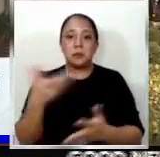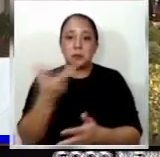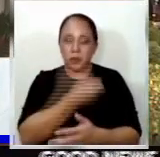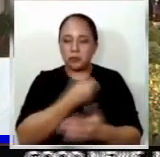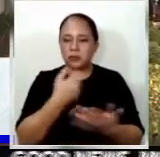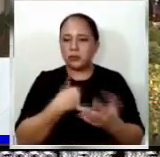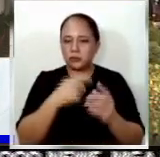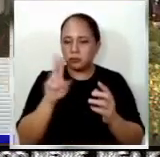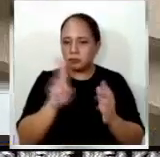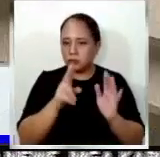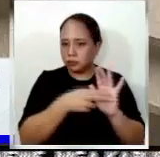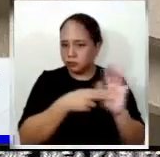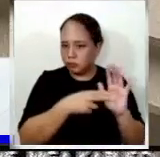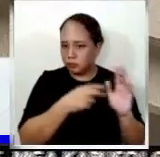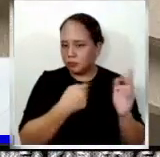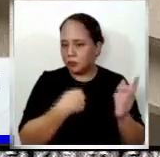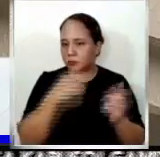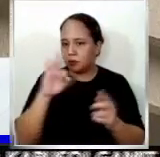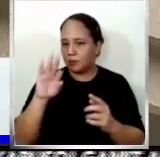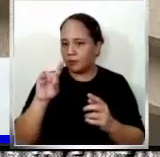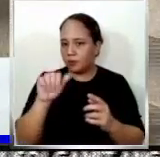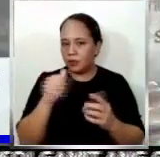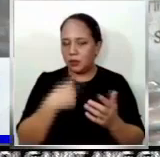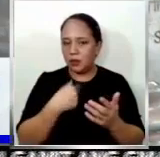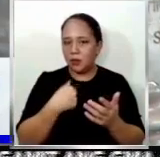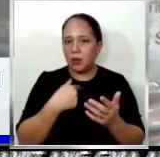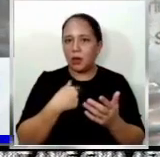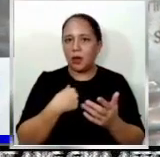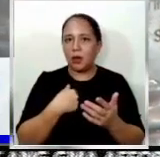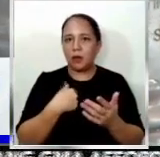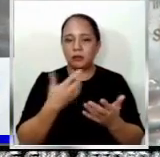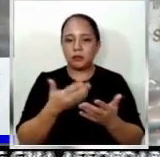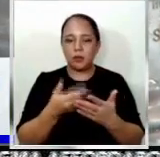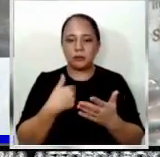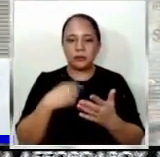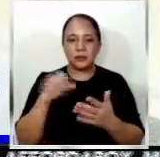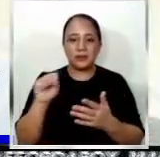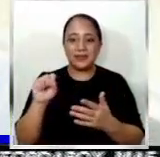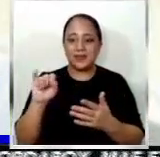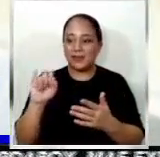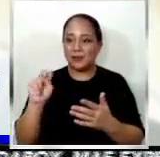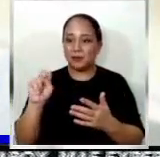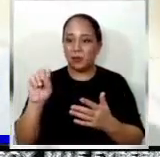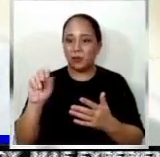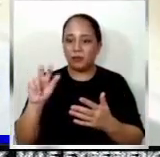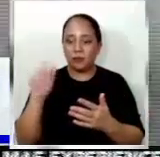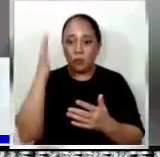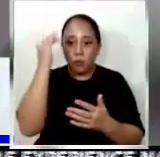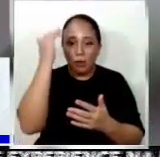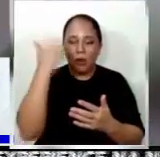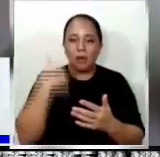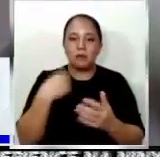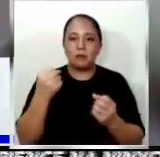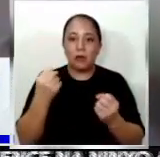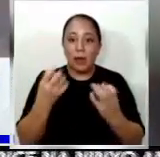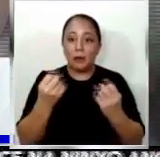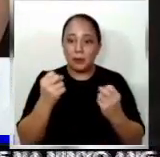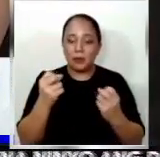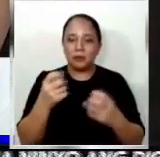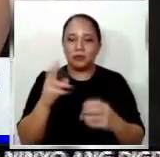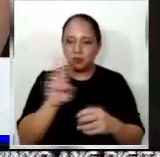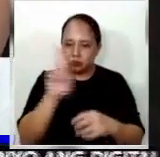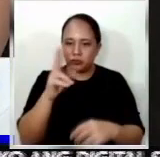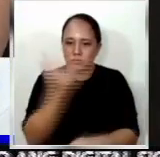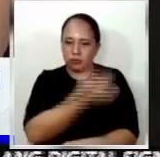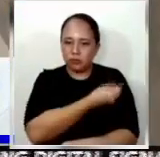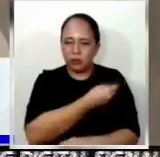FDA, pinakamarami ang mga naitalang breakthrough infections sa Sinovac dahil pinakamarami rin ang binakunahan nito. Pero sa ngayon, wala pa raw